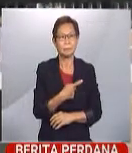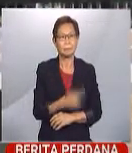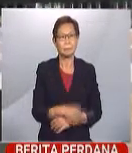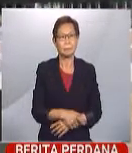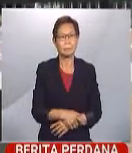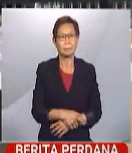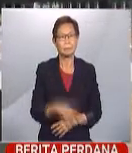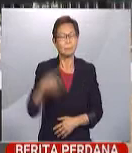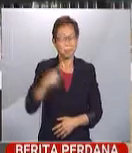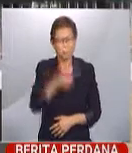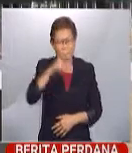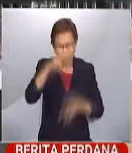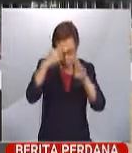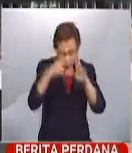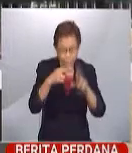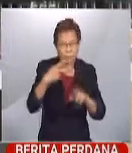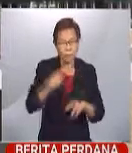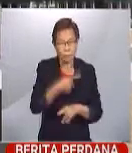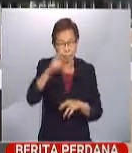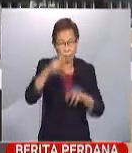patut ikutlah apa yang